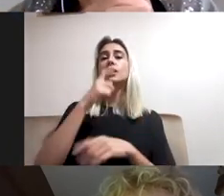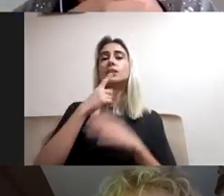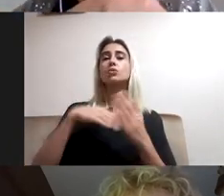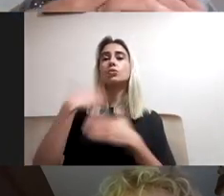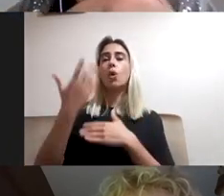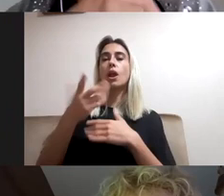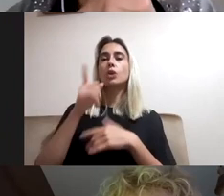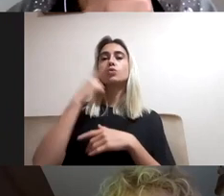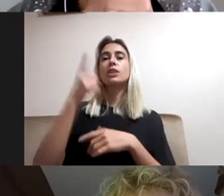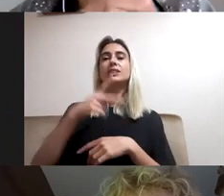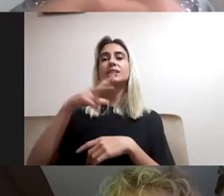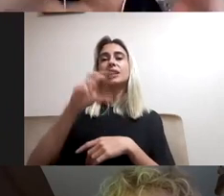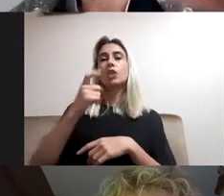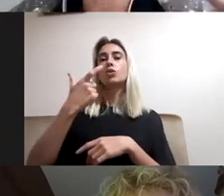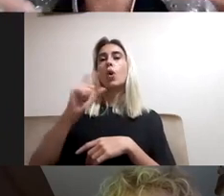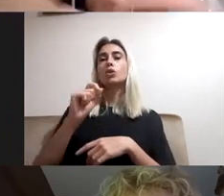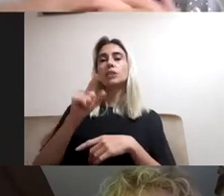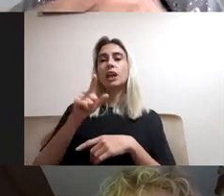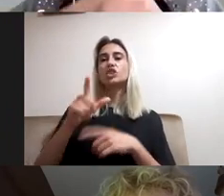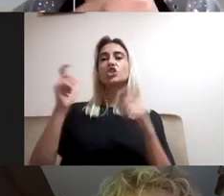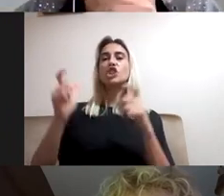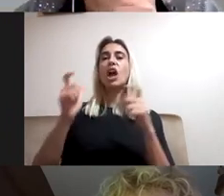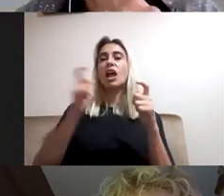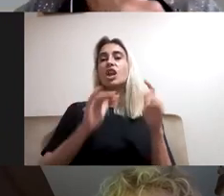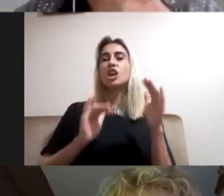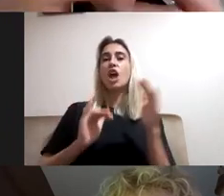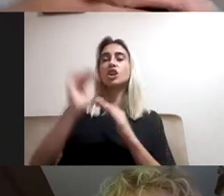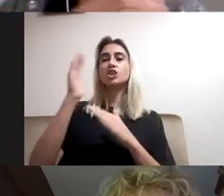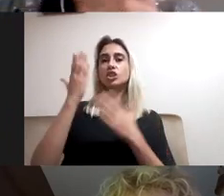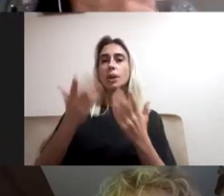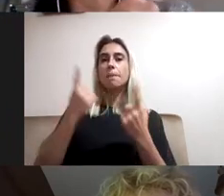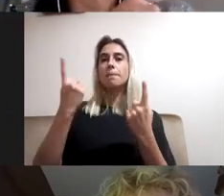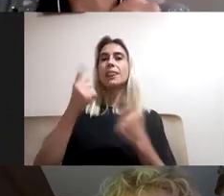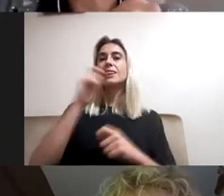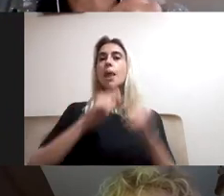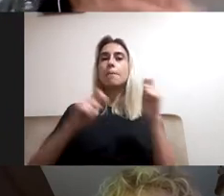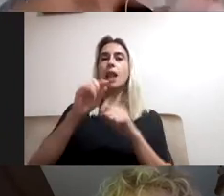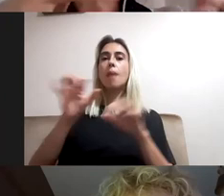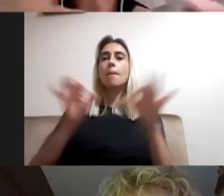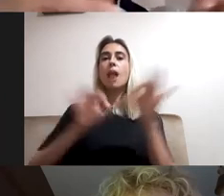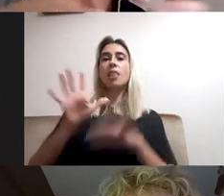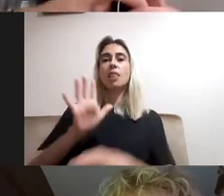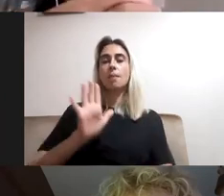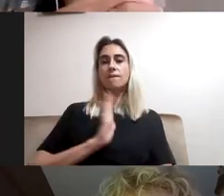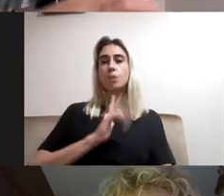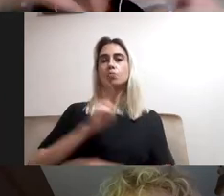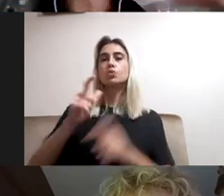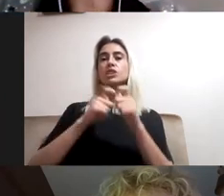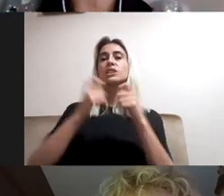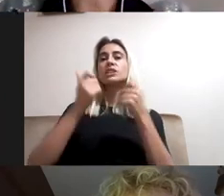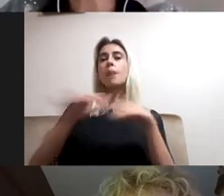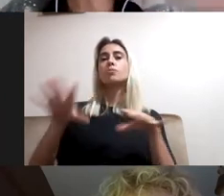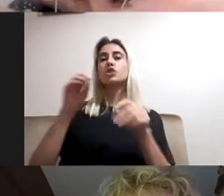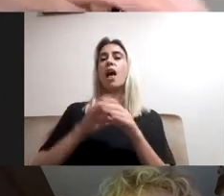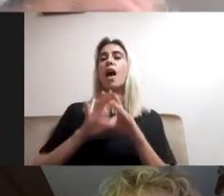%80'i, %90'ına yakının artık şehirlerde yaşayacağı üzerine bir yapılanma ve planlama var. Bu sistem içerisinde herkesi